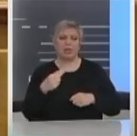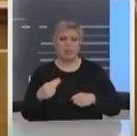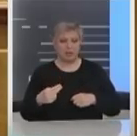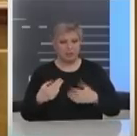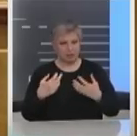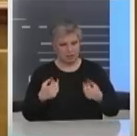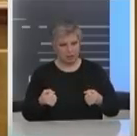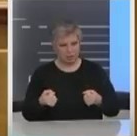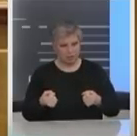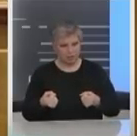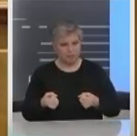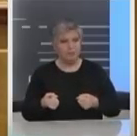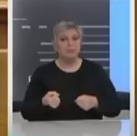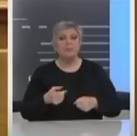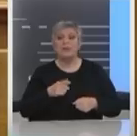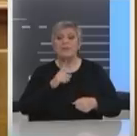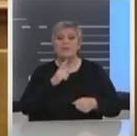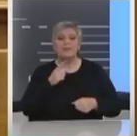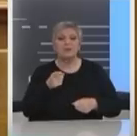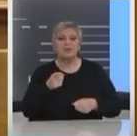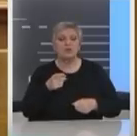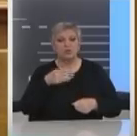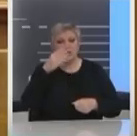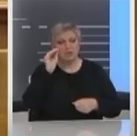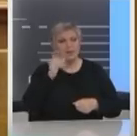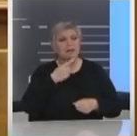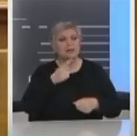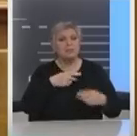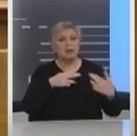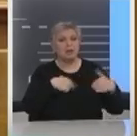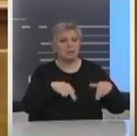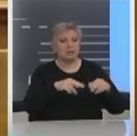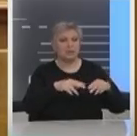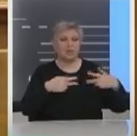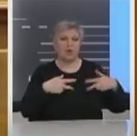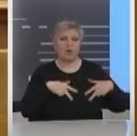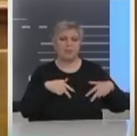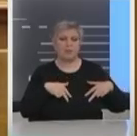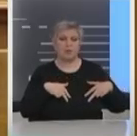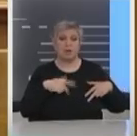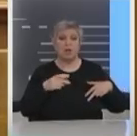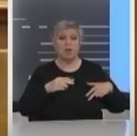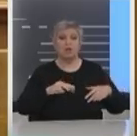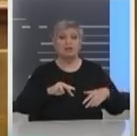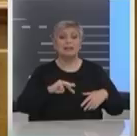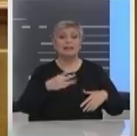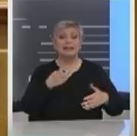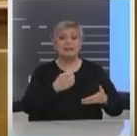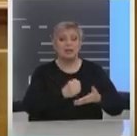Λέει επίσης, το είπε στο Υπουργικό Συμβούλιο, ότι η τρίτη αξιολόγηση κλείνει χωρίς νέα μέτρα, μας